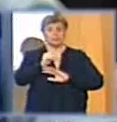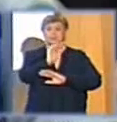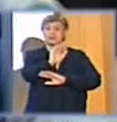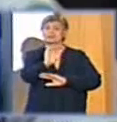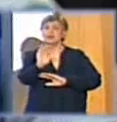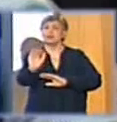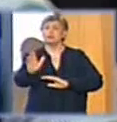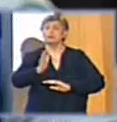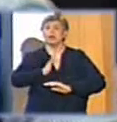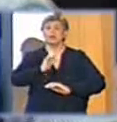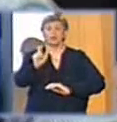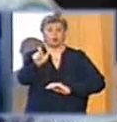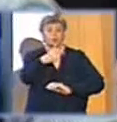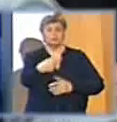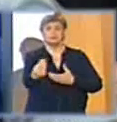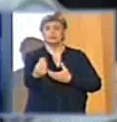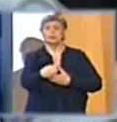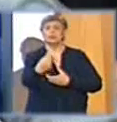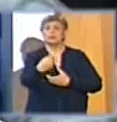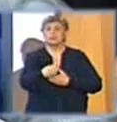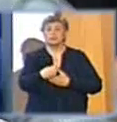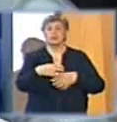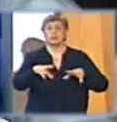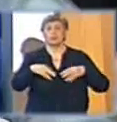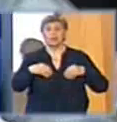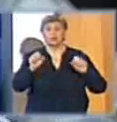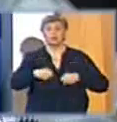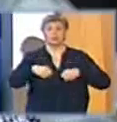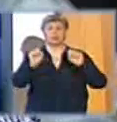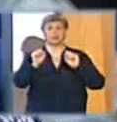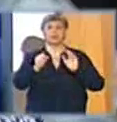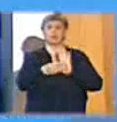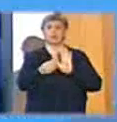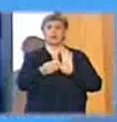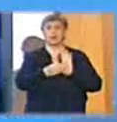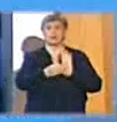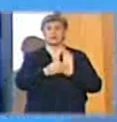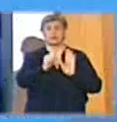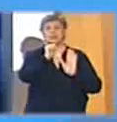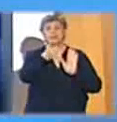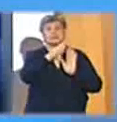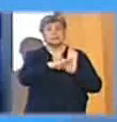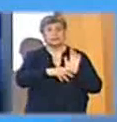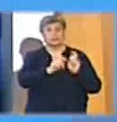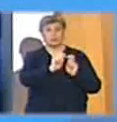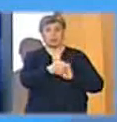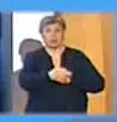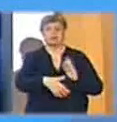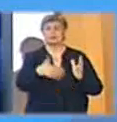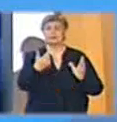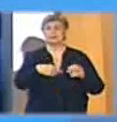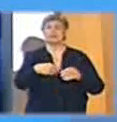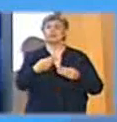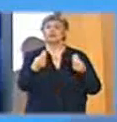ελληνικής κοινωνίας το περιεχόμενο των συνταγματικών αλλαγών ή του εκλογικού νόμου? Ούτε αυτό έχει συζητηθεί και